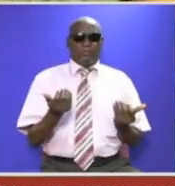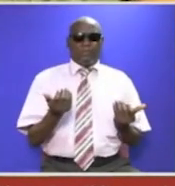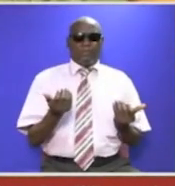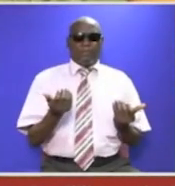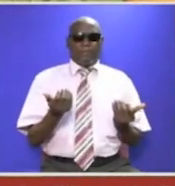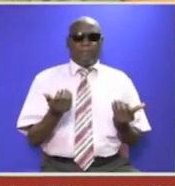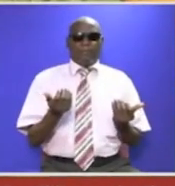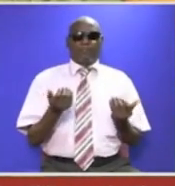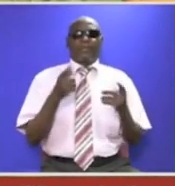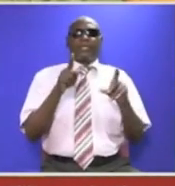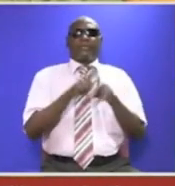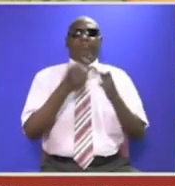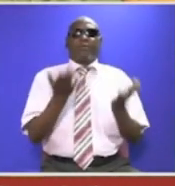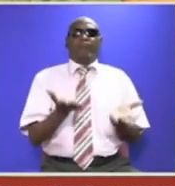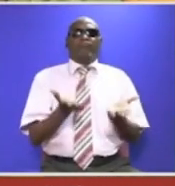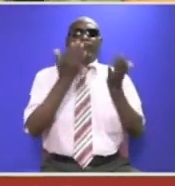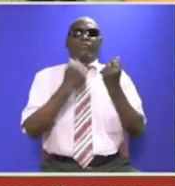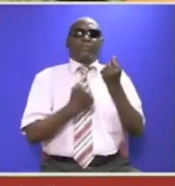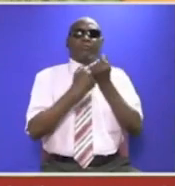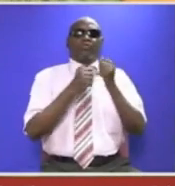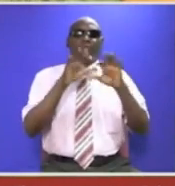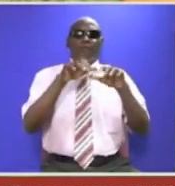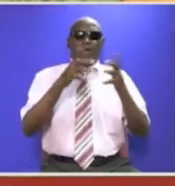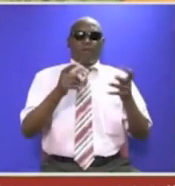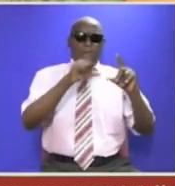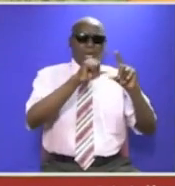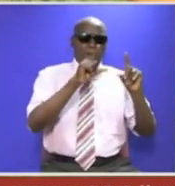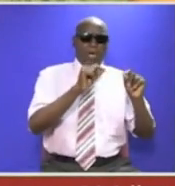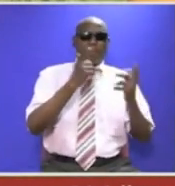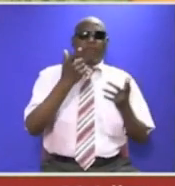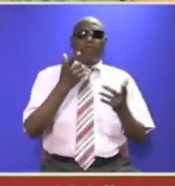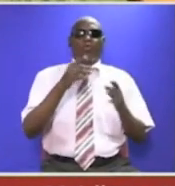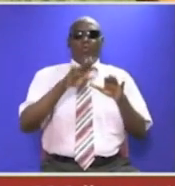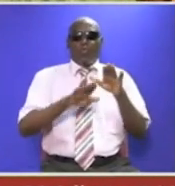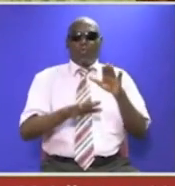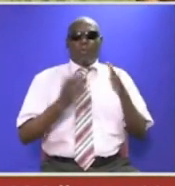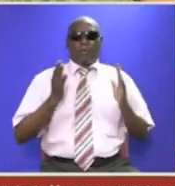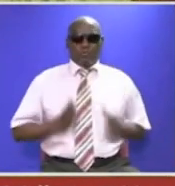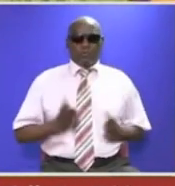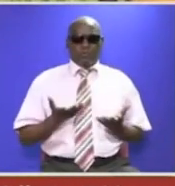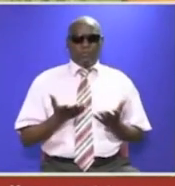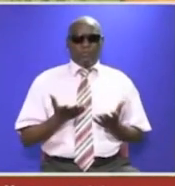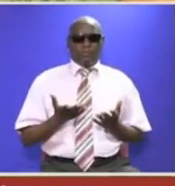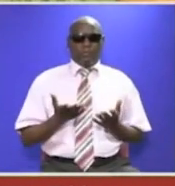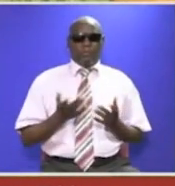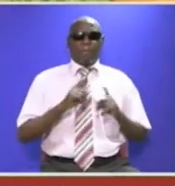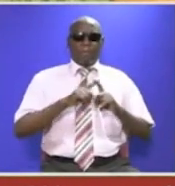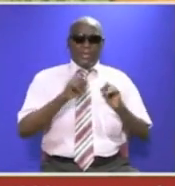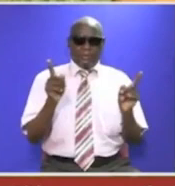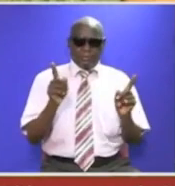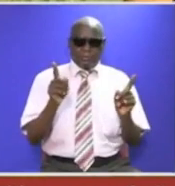Ndiposa tumekuja na inua mkulima ambayo ni kadi ya yule mtu wa chini kabisa. Lakini